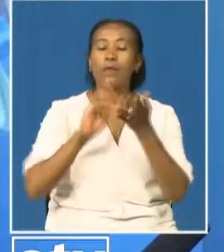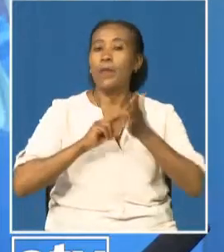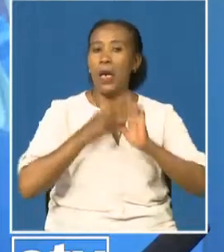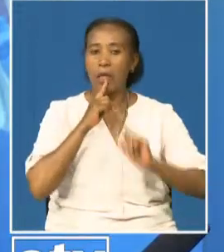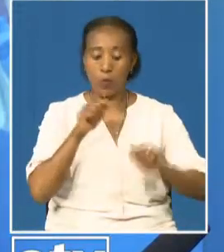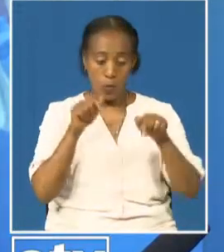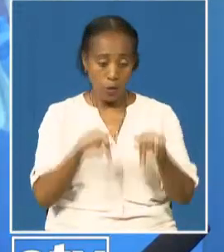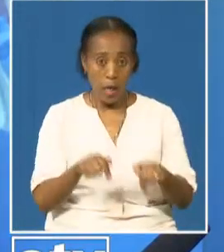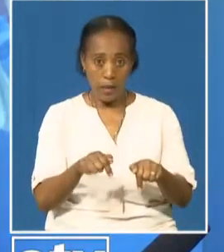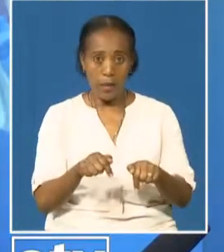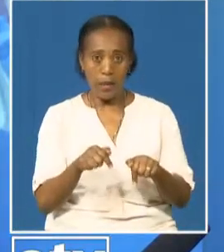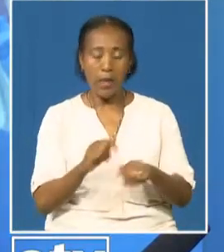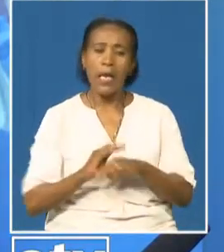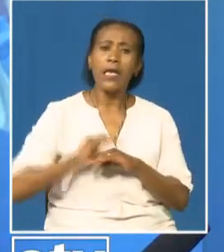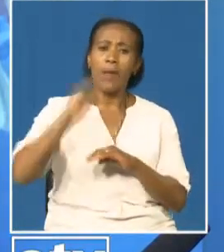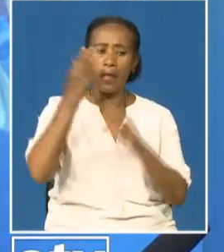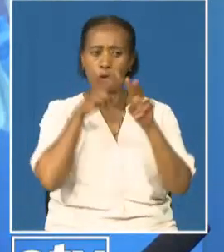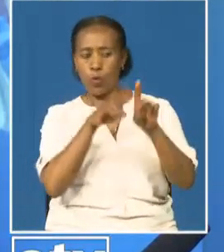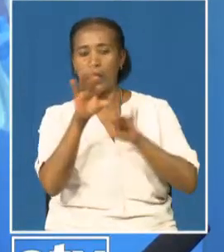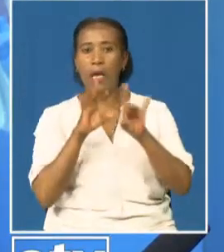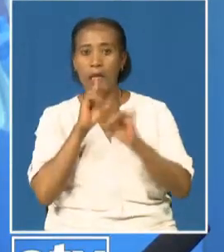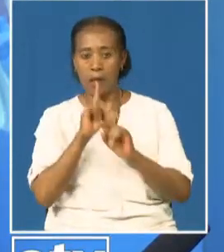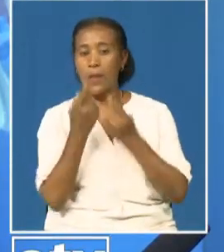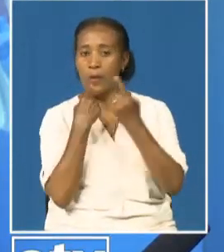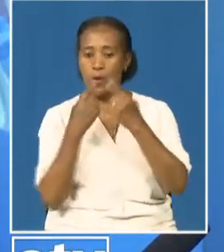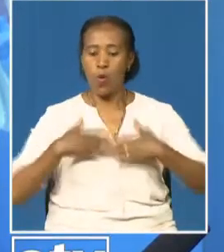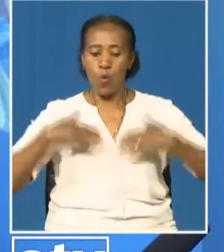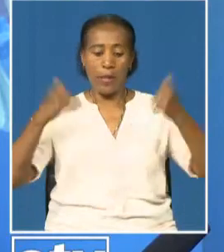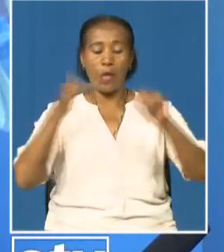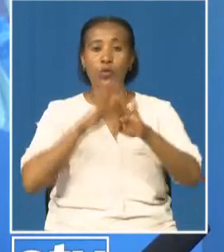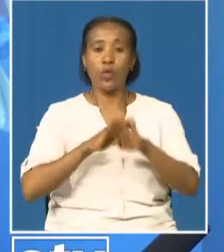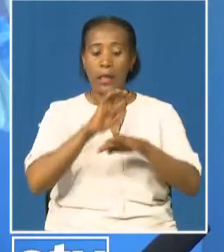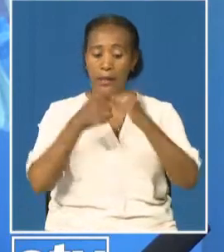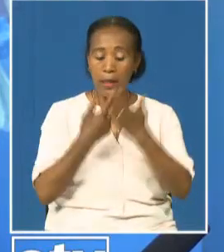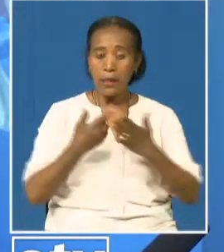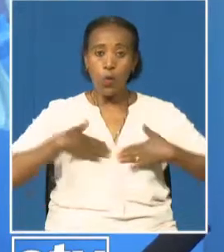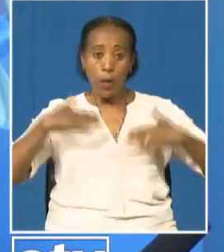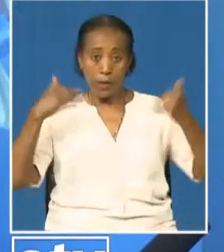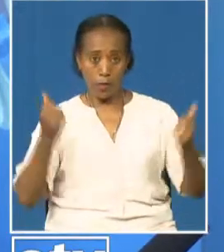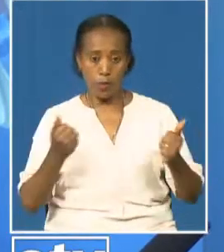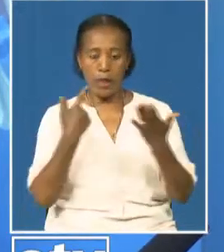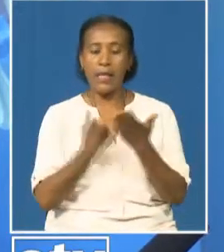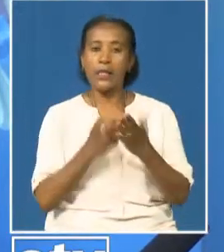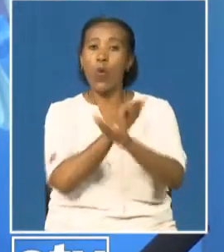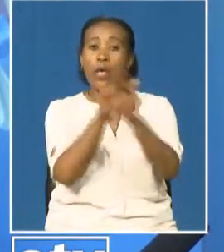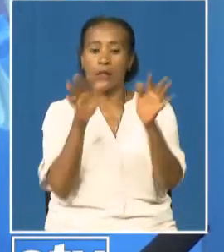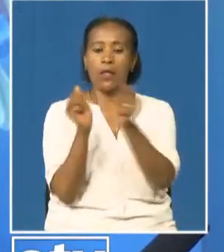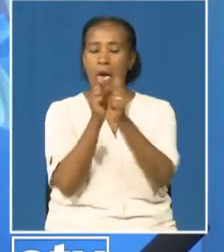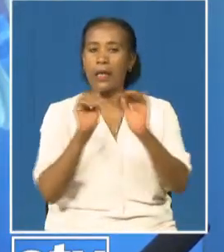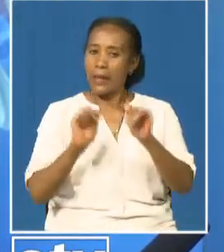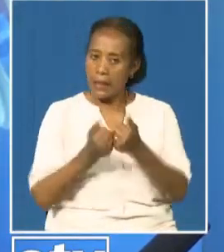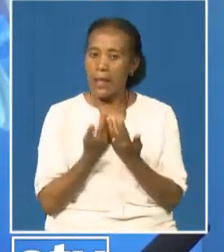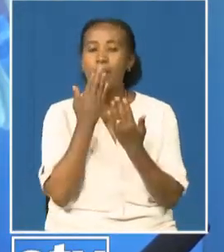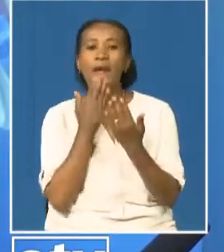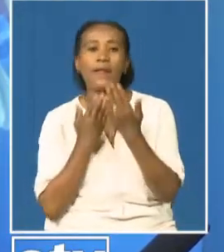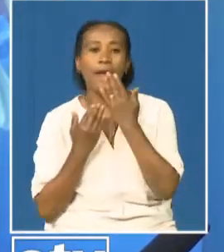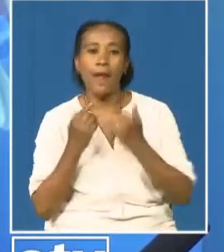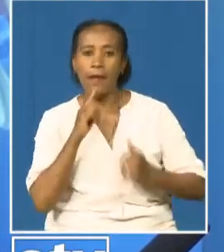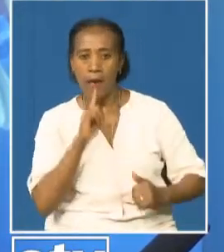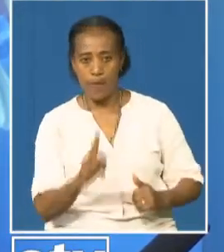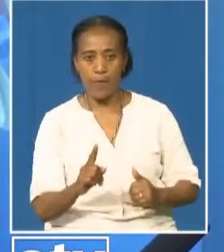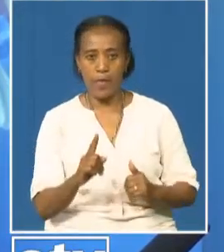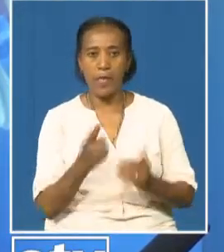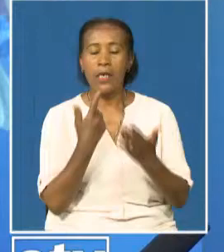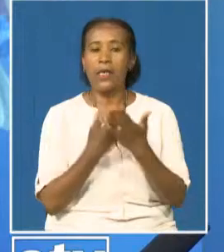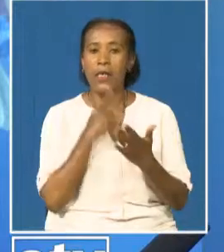ነው፣ ዛሬ በይበልጥ ትኩረት አድርገን የምንነጋገረው ወጣቶች ላይ ነው። ስለዚህ ወጣቶችን ከዚህ ወረርሽኝ ጋር እንዴት በተጣጣመ